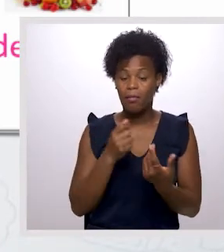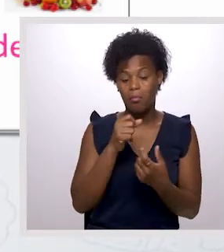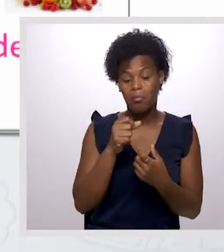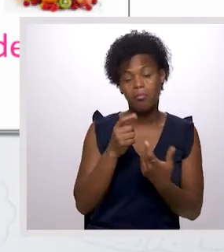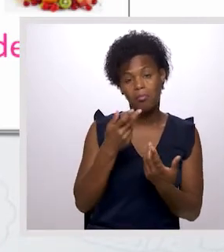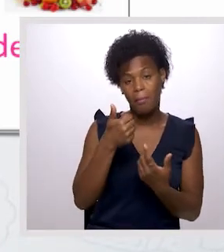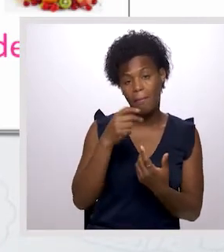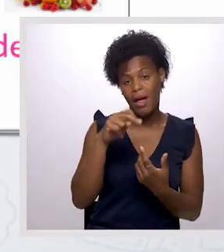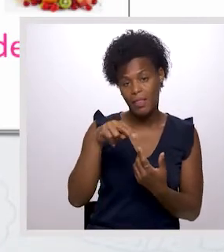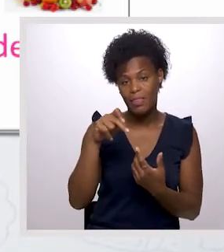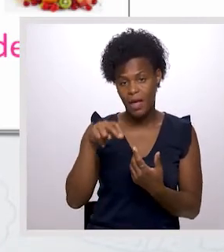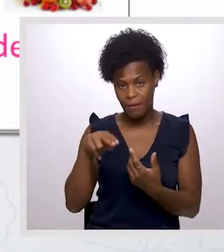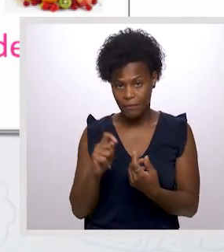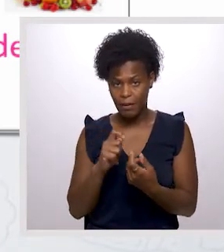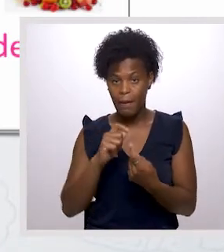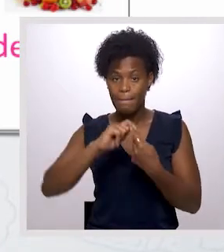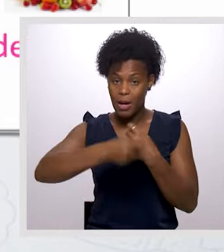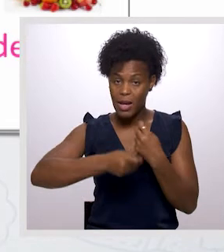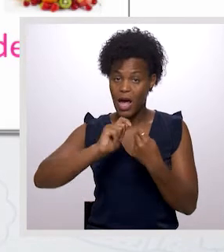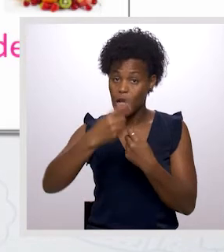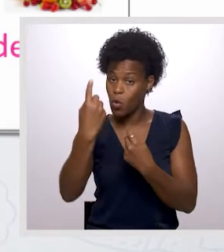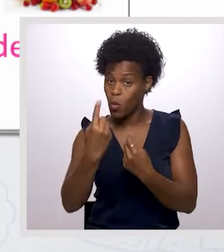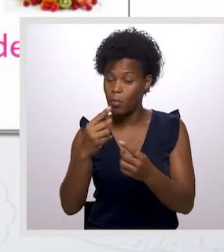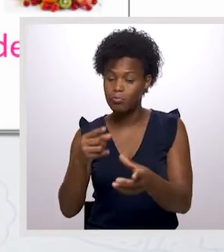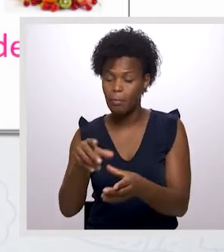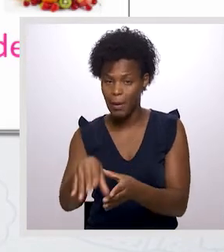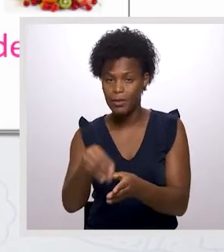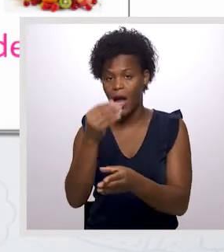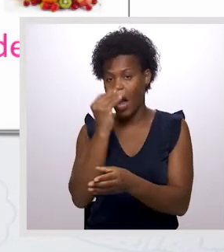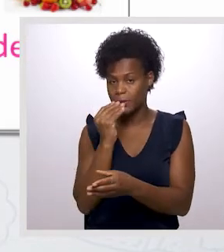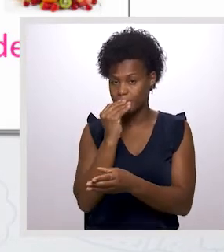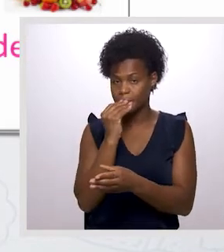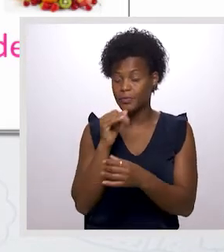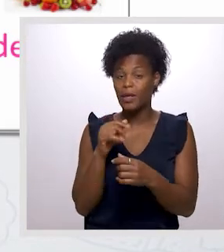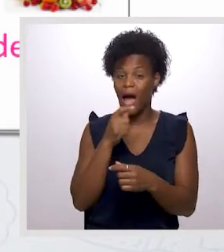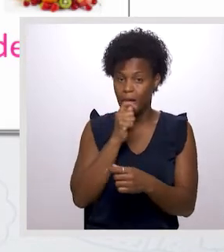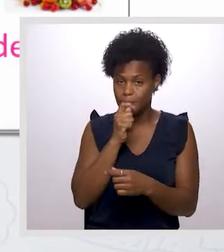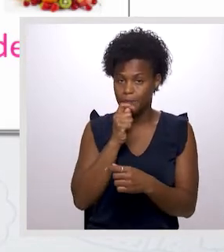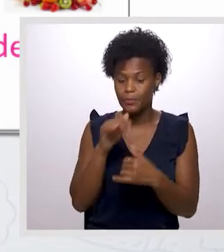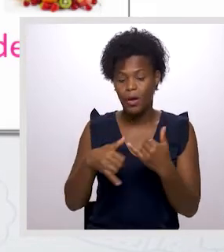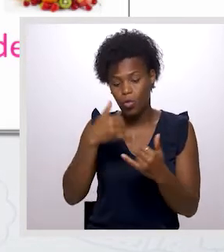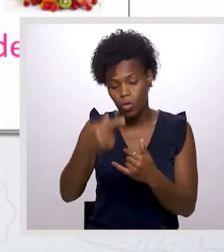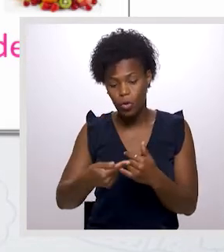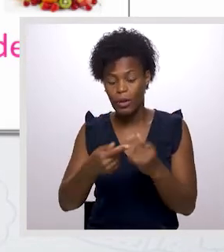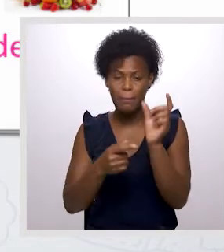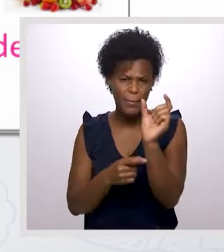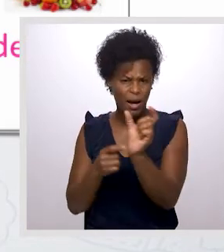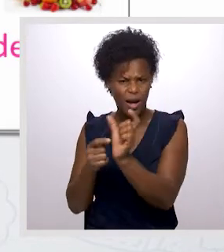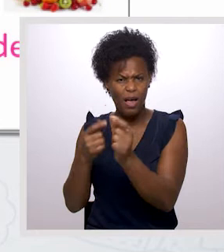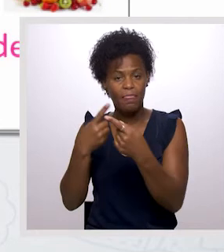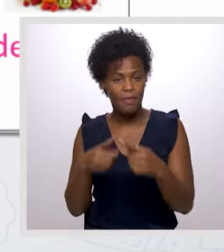mange. D'accord? Mais avec les autres mots, c'est un peu